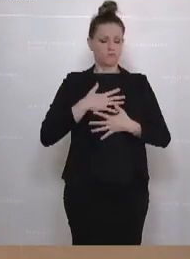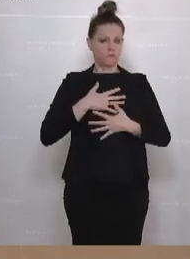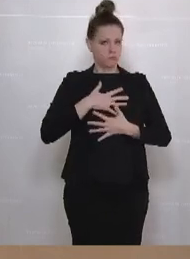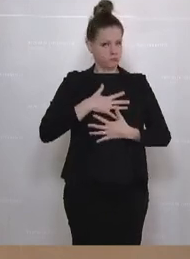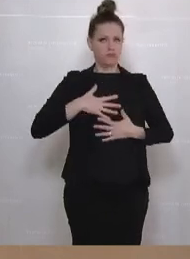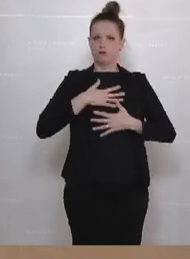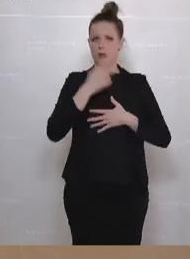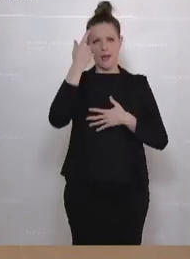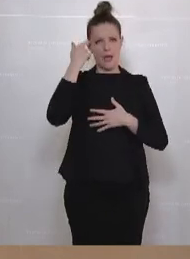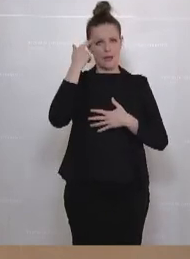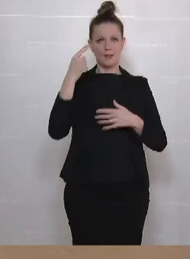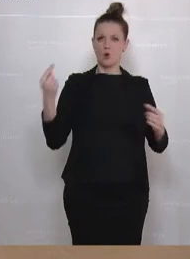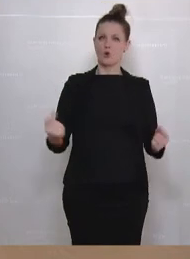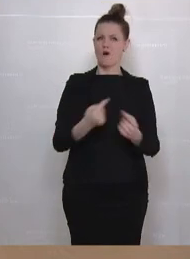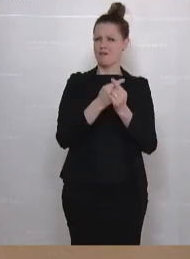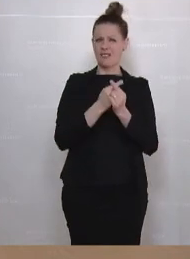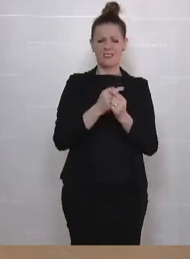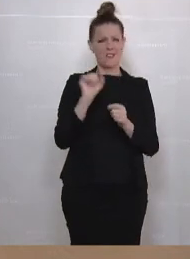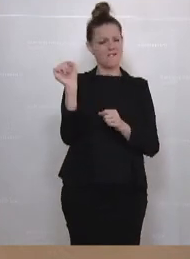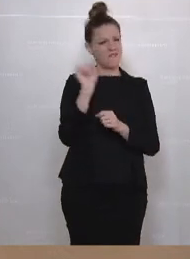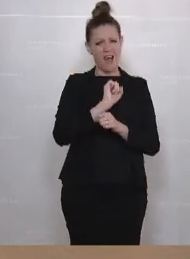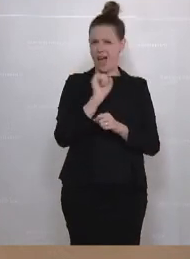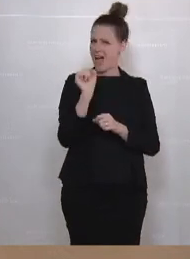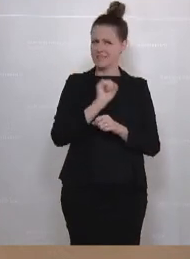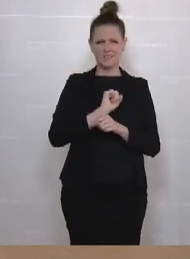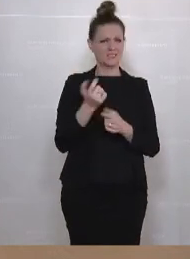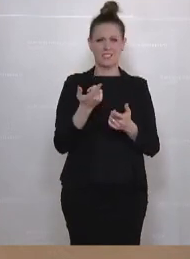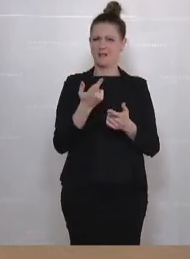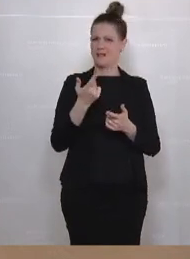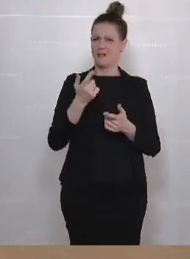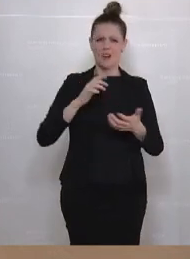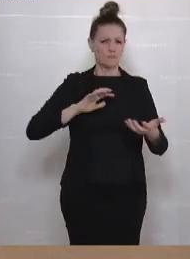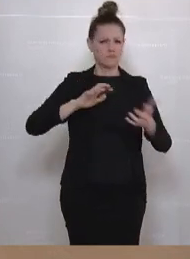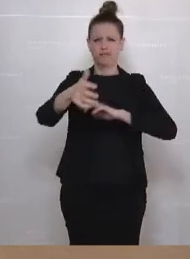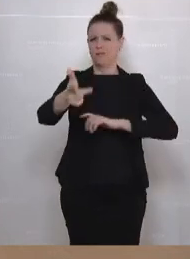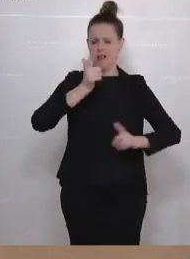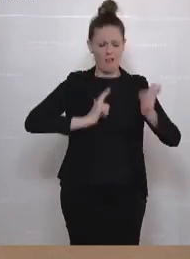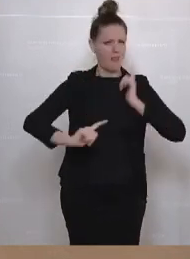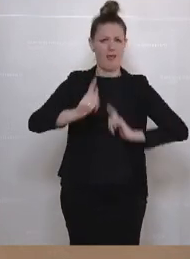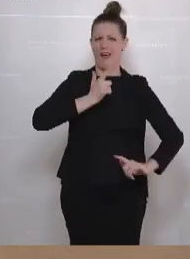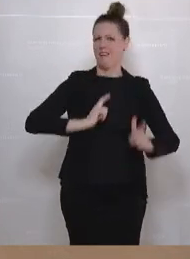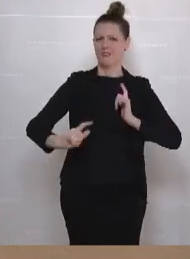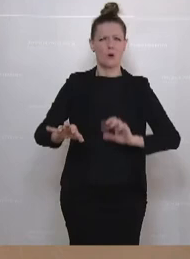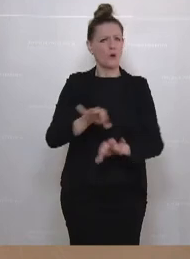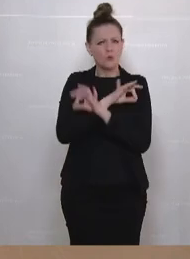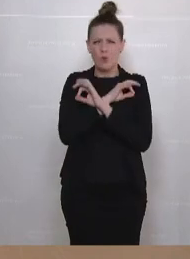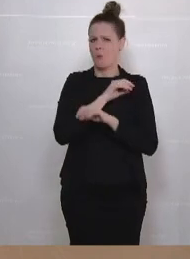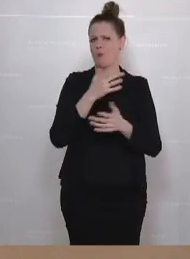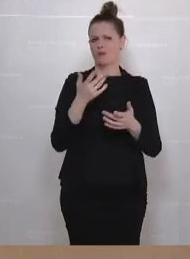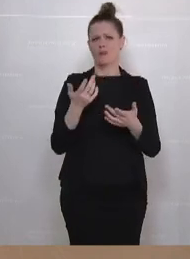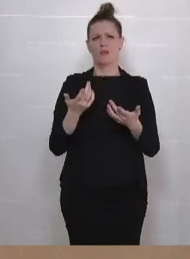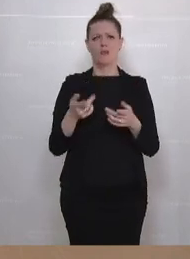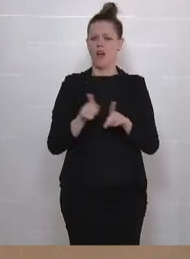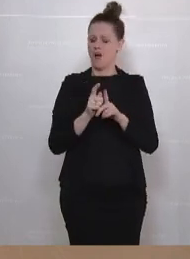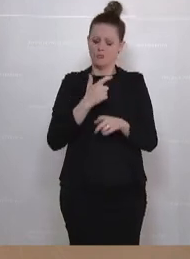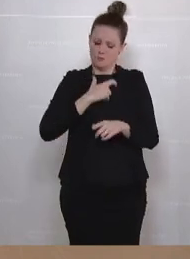das wirklich schon ein Konflikt ist mit einem unglaublichen Maß an Zerstörung, an Leid, an Todesopfern, die zu beklagen sind, in einem, ich sage es auch wirklich